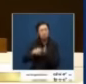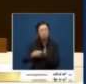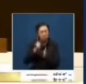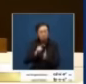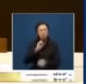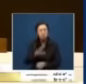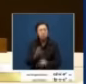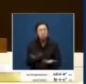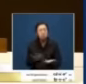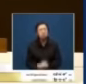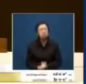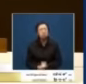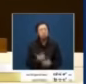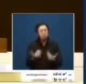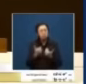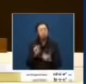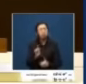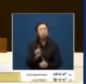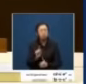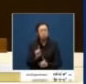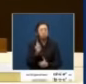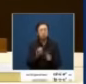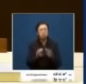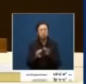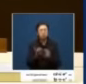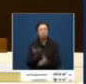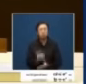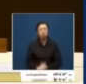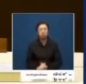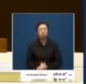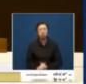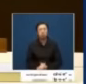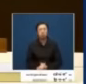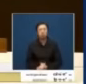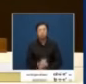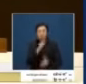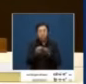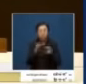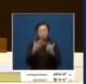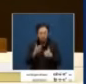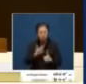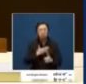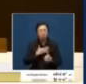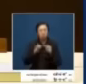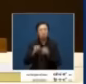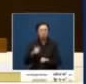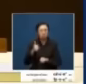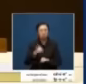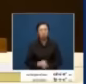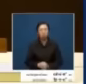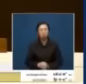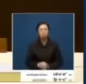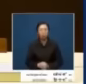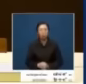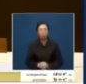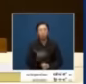กันนะเดี๋ยวรอดูว่าประชาธิปัตย์เองจะว่ายังไงด้วยส่วนอีกพรรคนึงครับชาติไทยพัฒนารัฐมนตรีวราวุฒิศิลปะอาชานะครับก็บอก